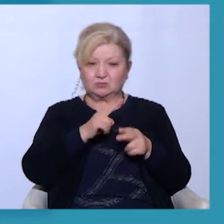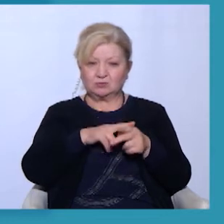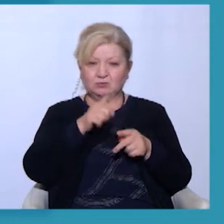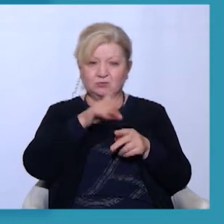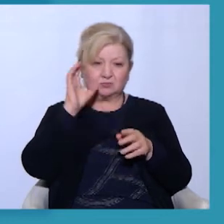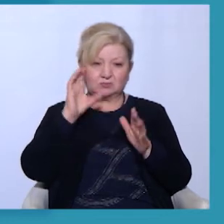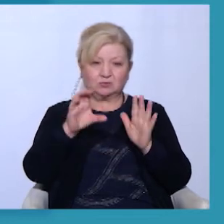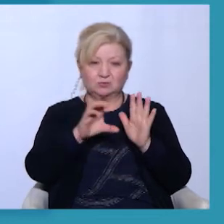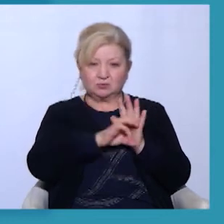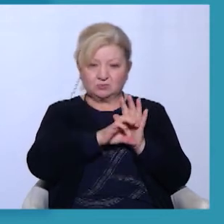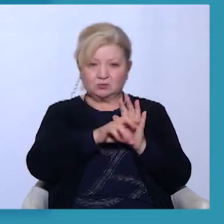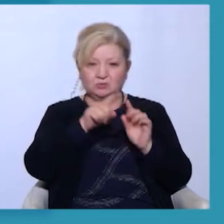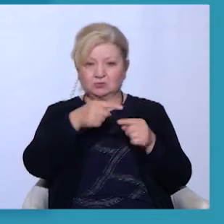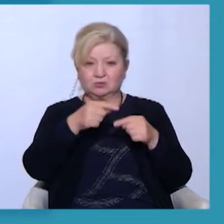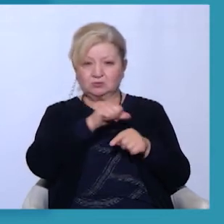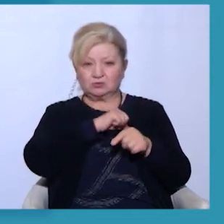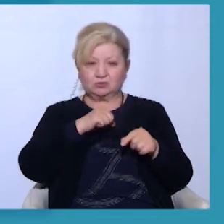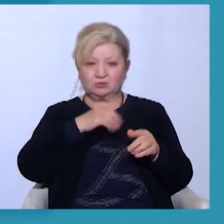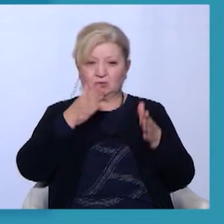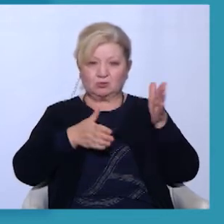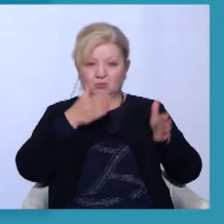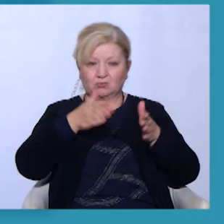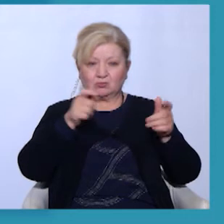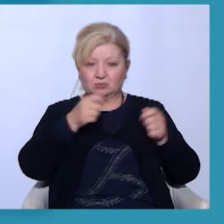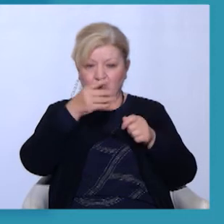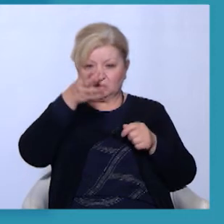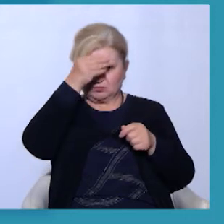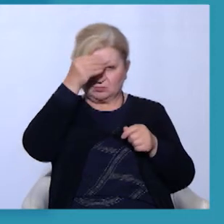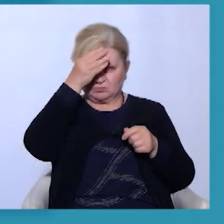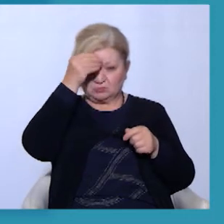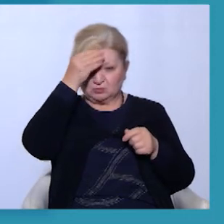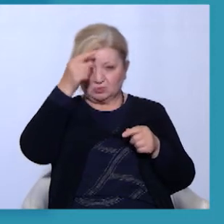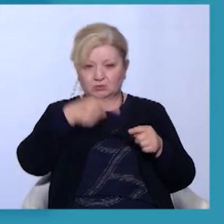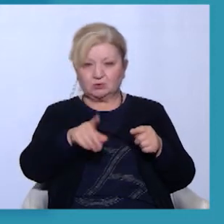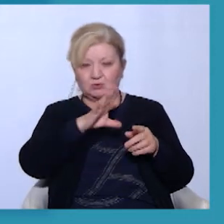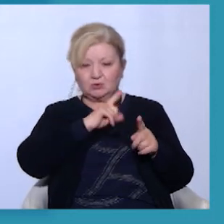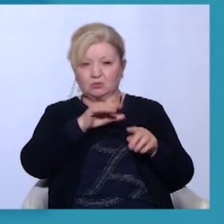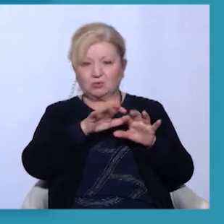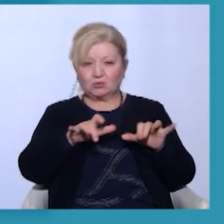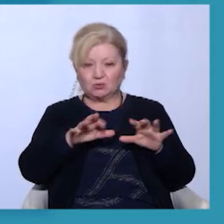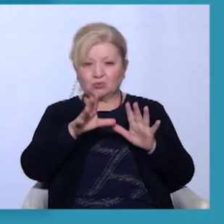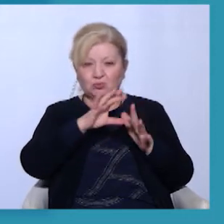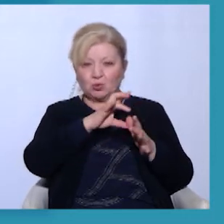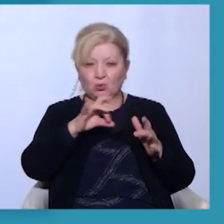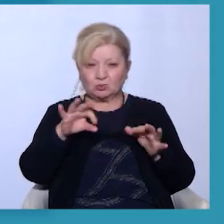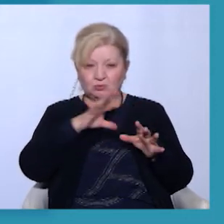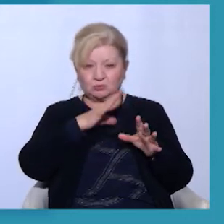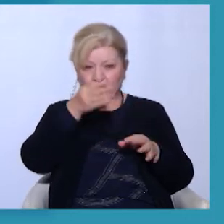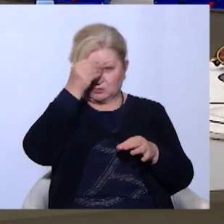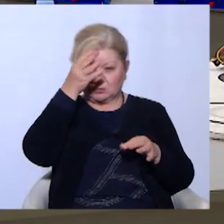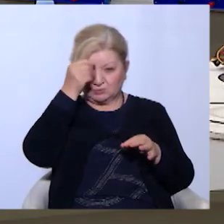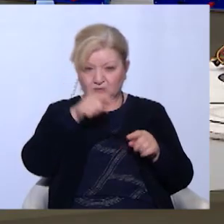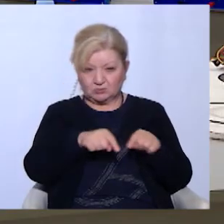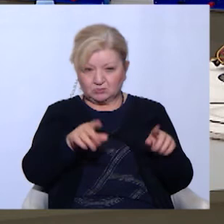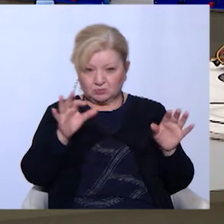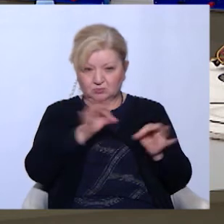ქსილოფონისტს. ანუ მას ემორჩილება ის ქსილოფონისტი. თვითონ რობოტი დირიჟორი იმახსოვრებს იმ მელოდიას, რომელსაც ჩვენ